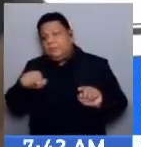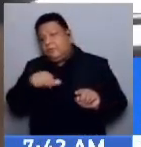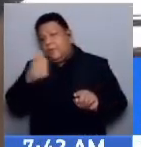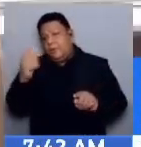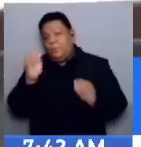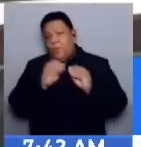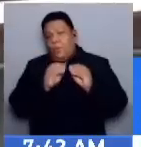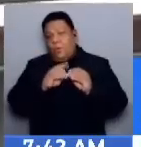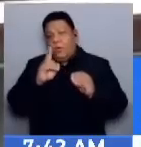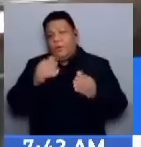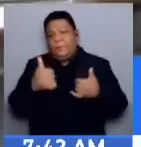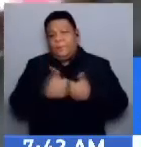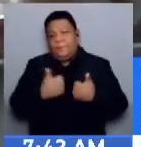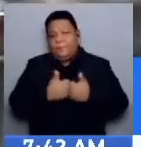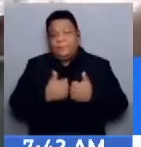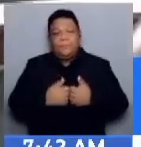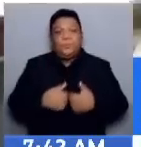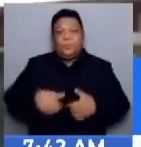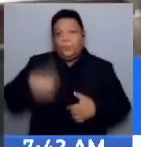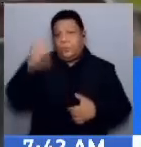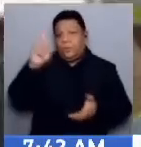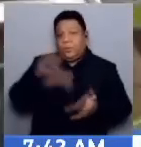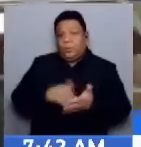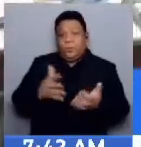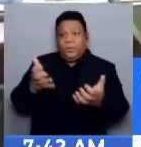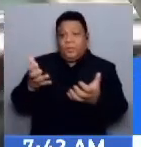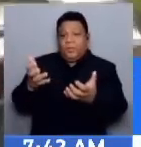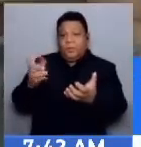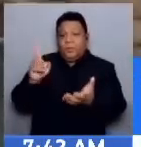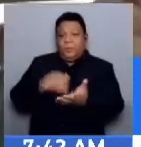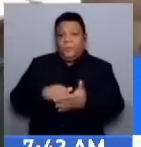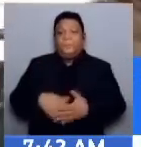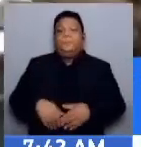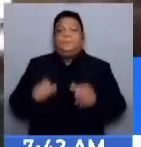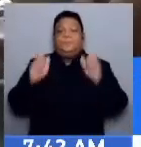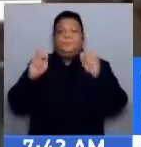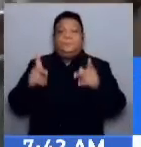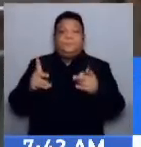ng 1,000? Oh! Oh, okay. Next bring me natin.